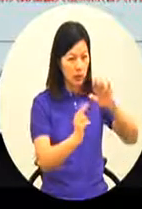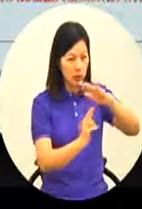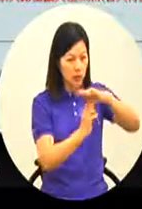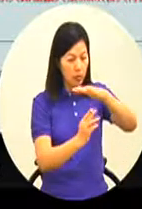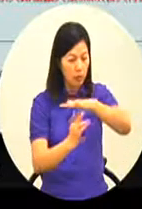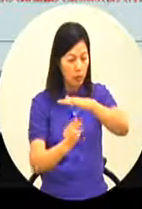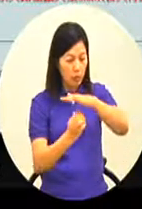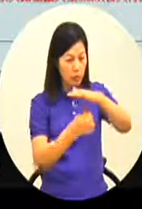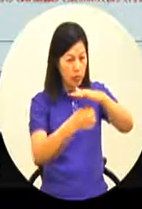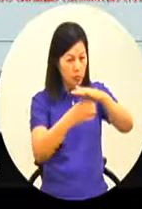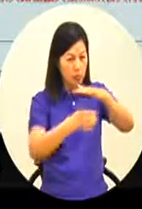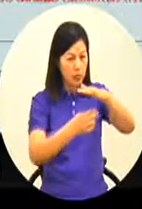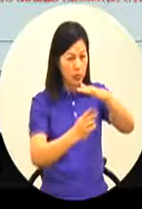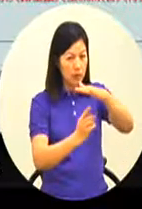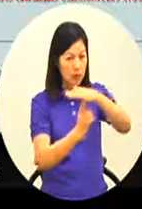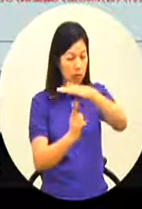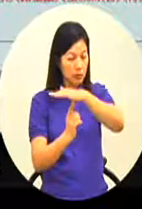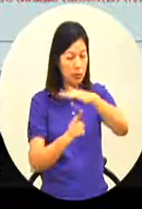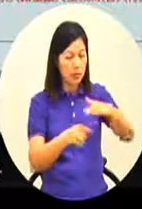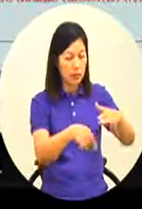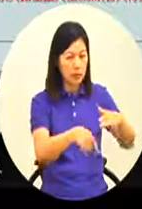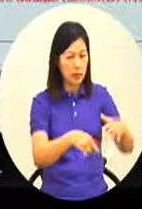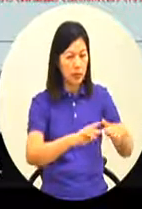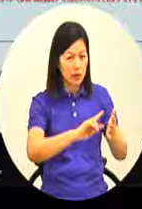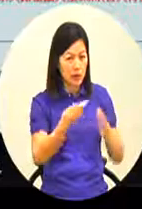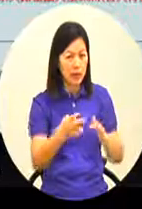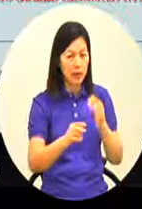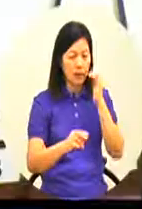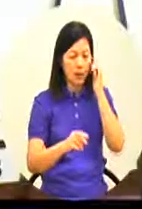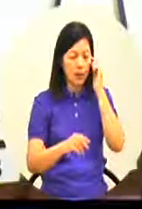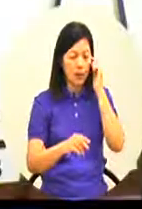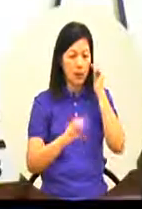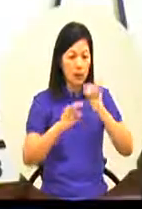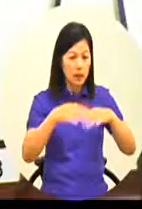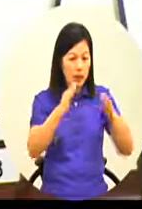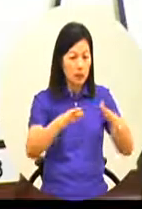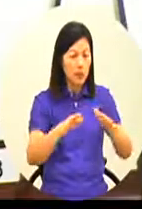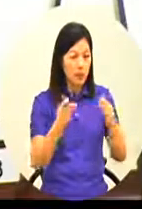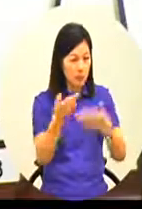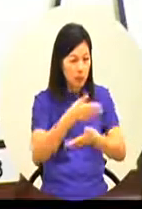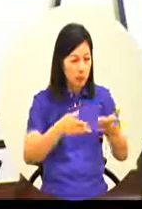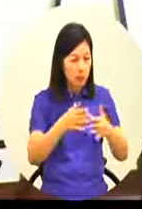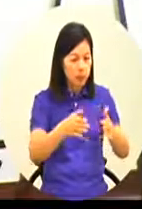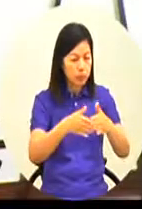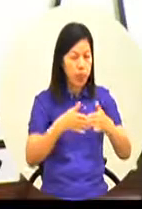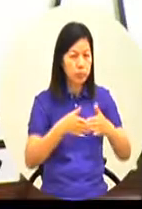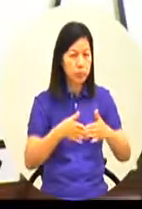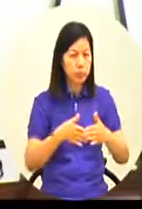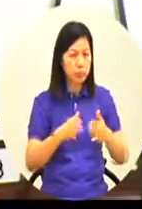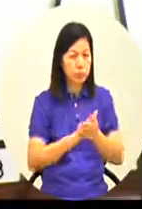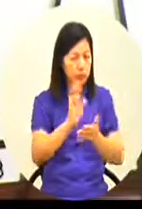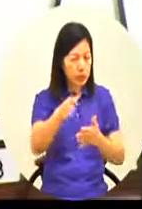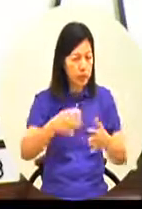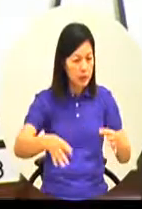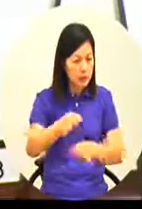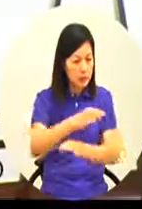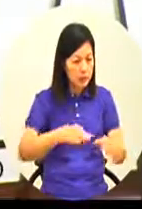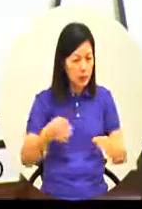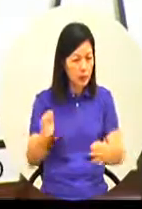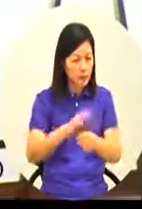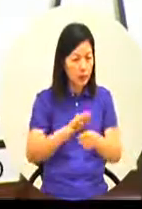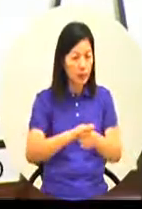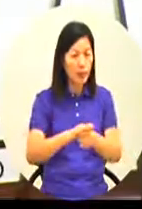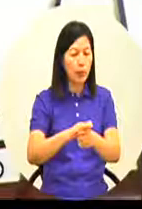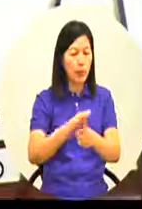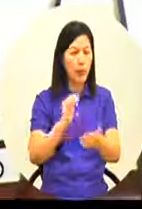这个观念我希望新工处可以在未来这个可以做一些沟通，因为交通部这一方面的经费也下来了，那